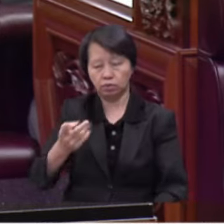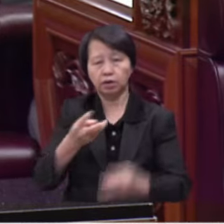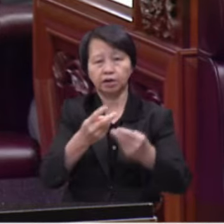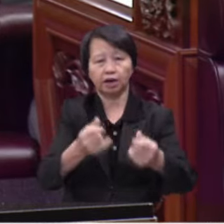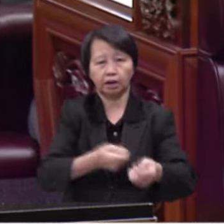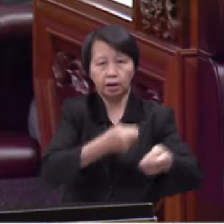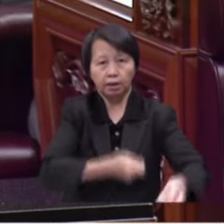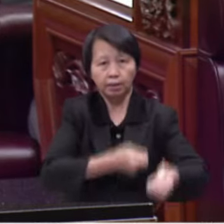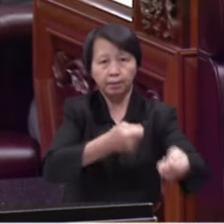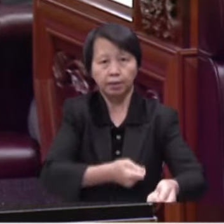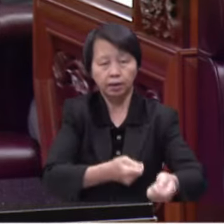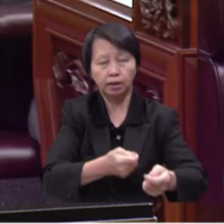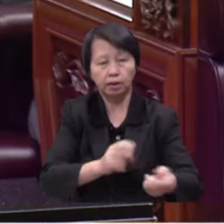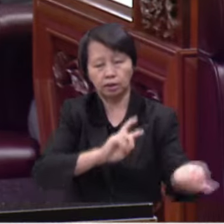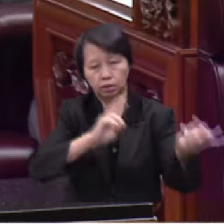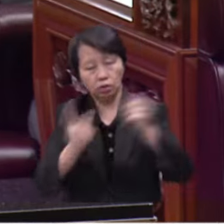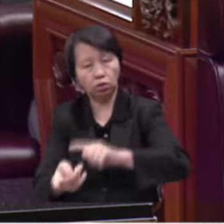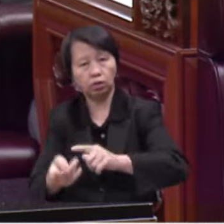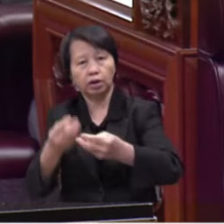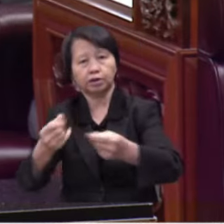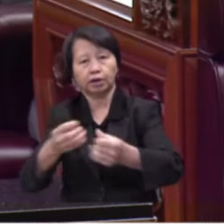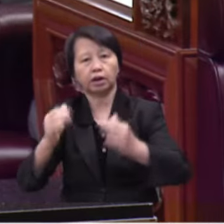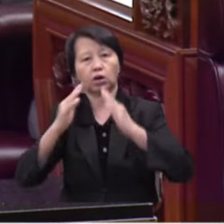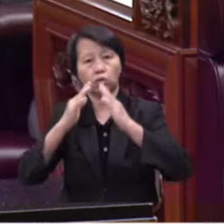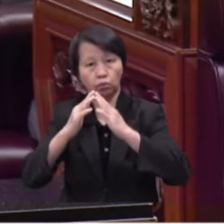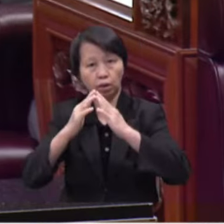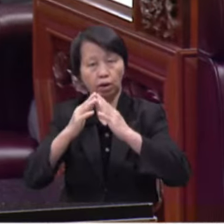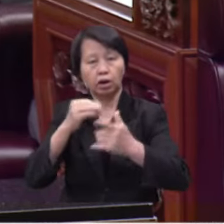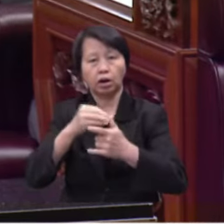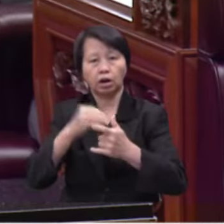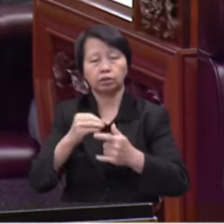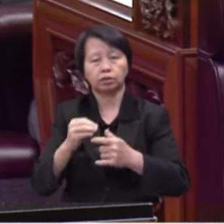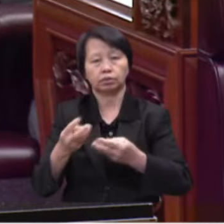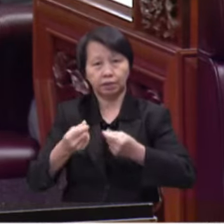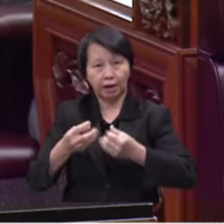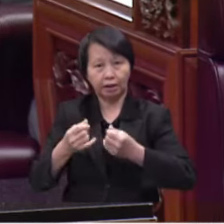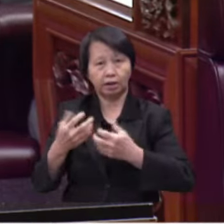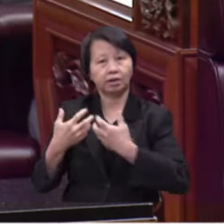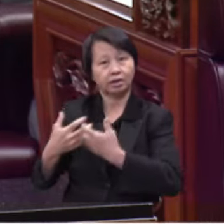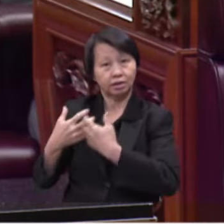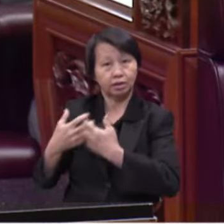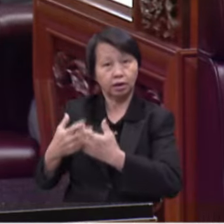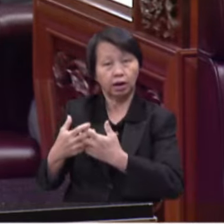kepada tanah kediaman ataupun tanah industri